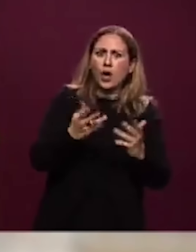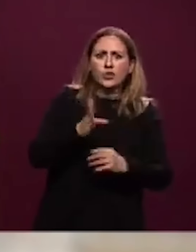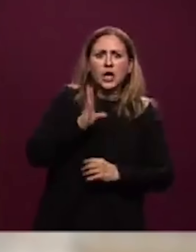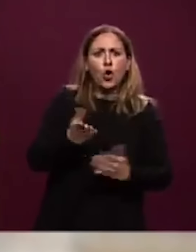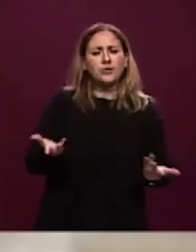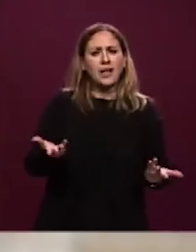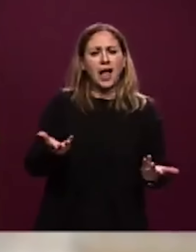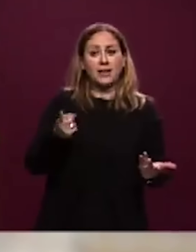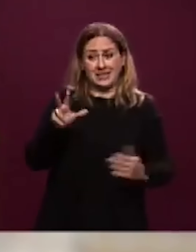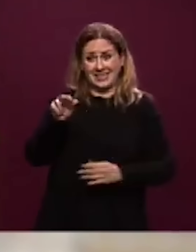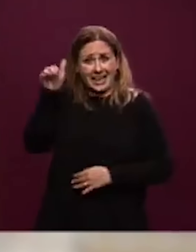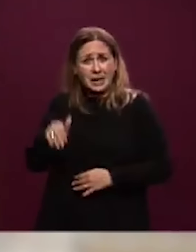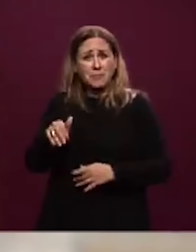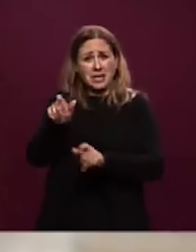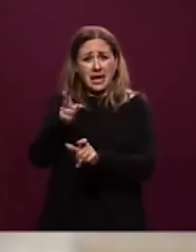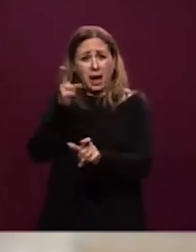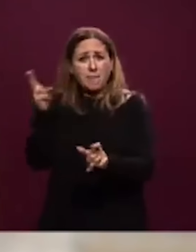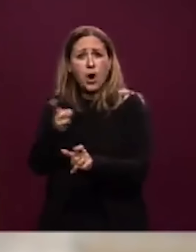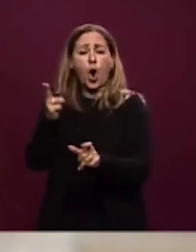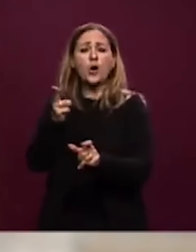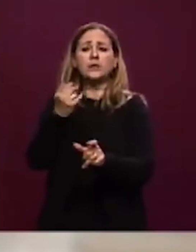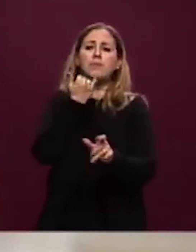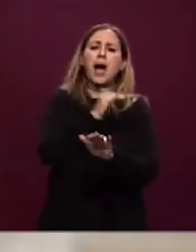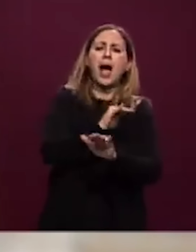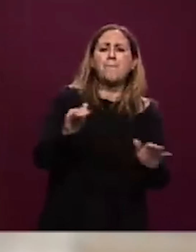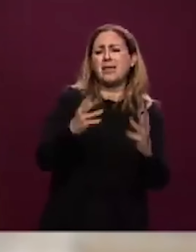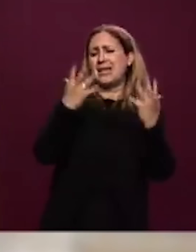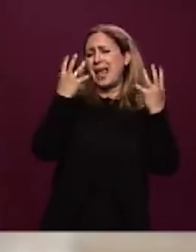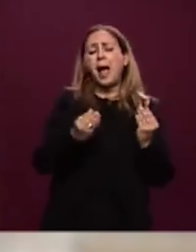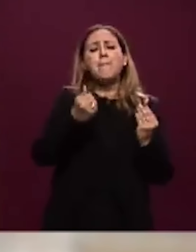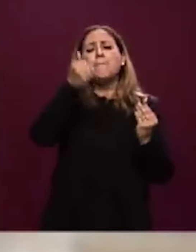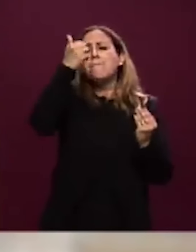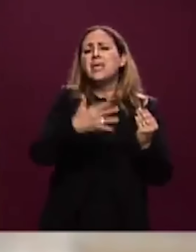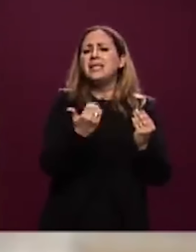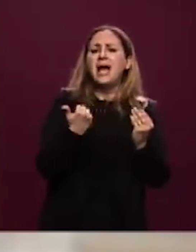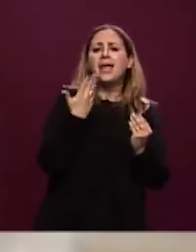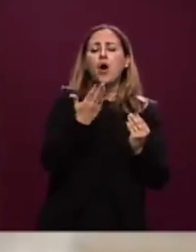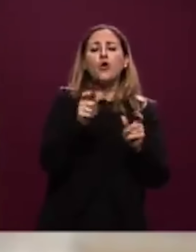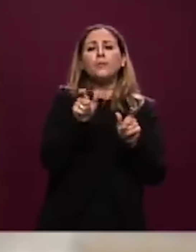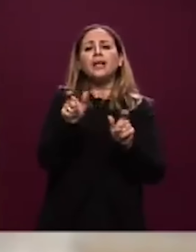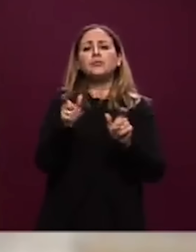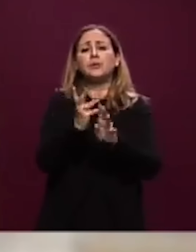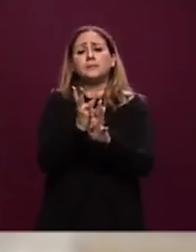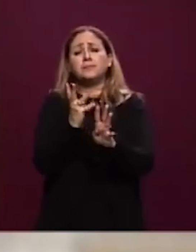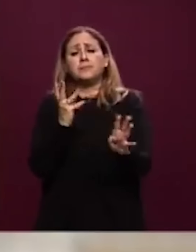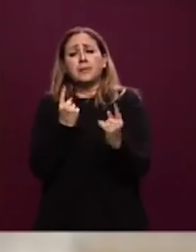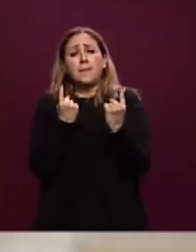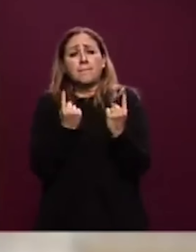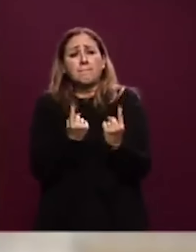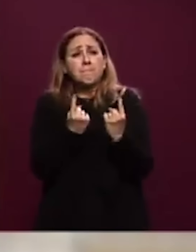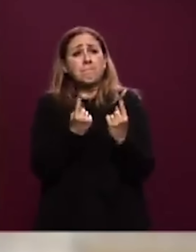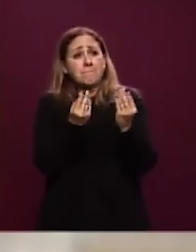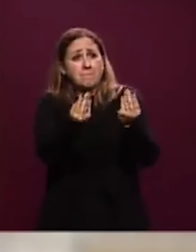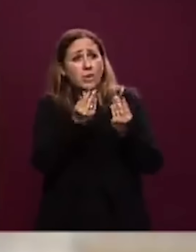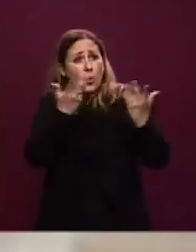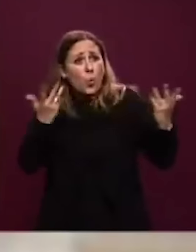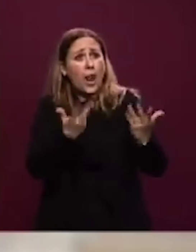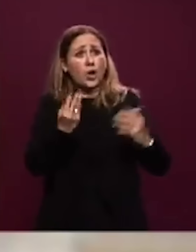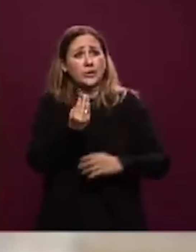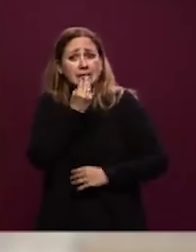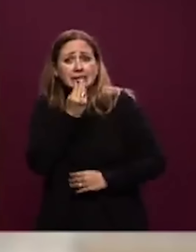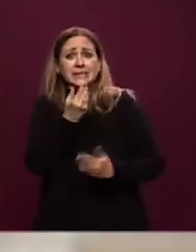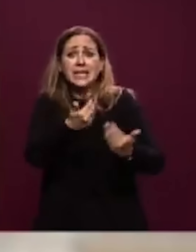30.000 morti e migliaia di bambini e persone in fila per degli aiuti alimentari fucilati, cos'è questa se